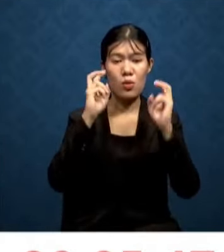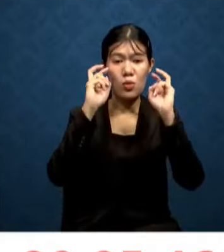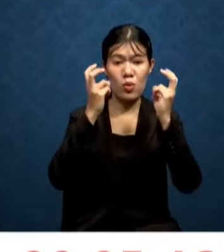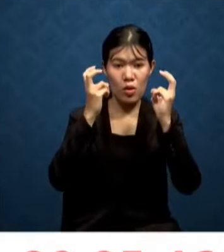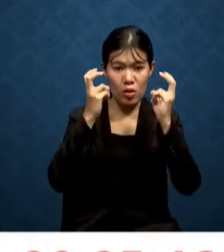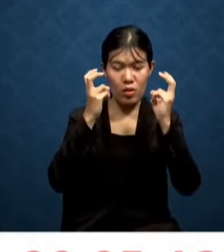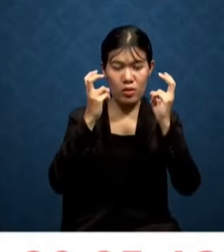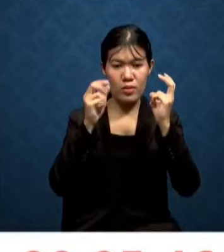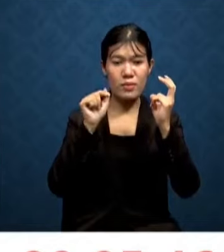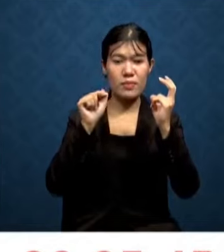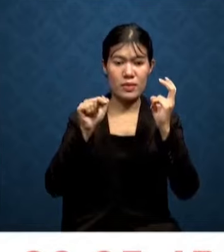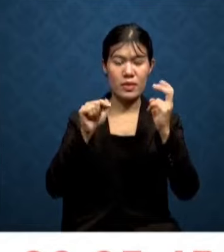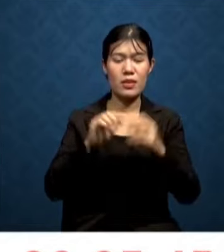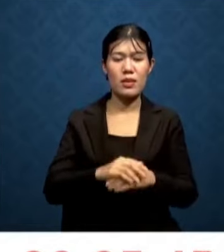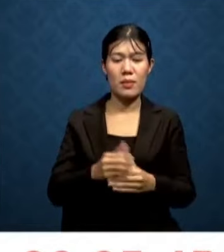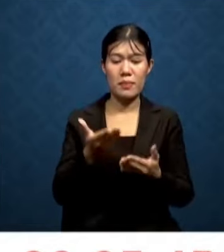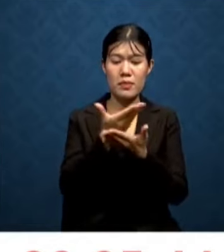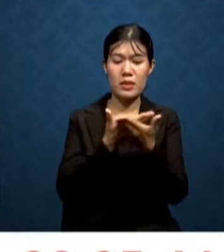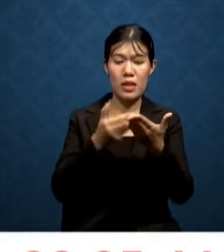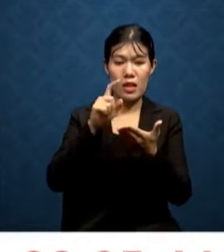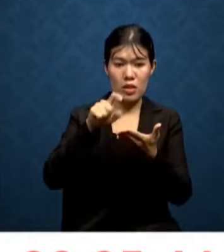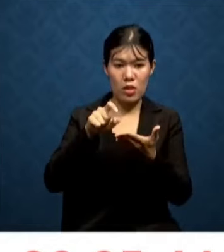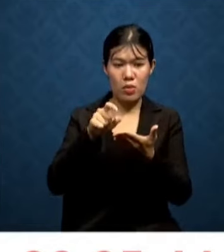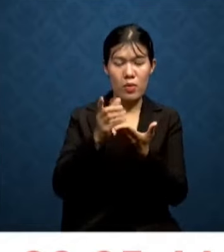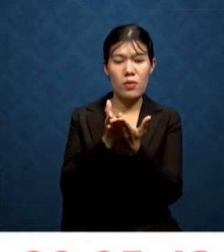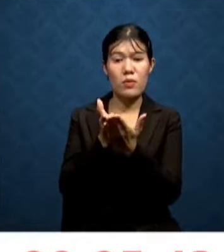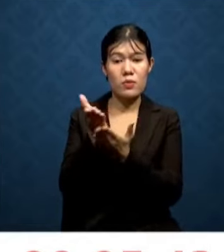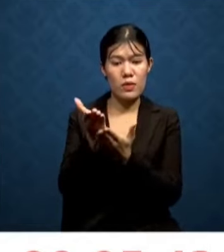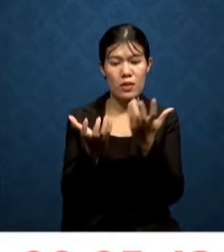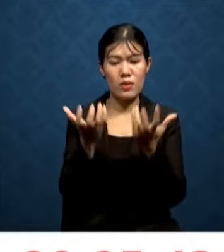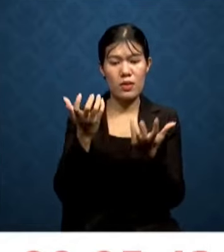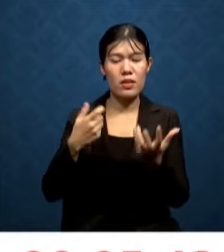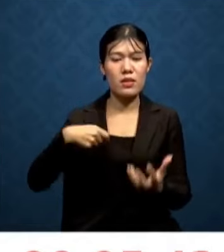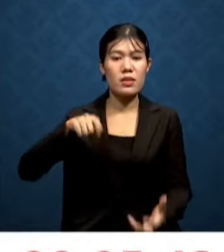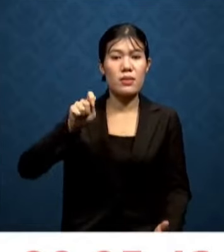เพื่อให้ใครพิจารณาสุดท้ายต้องไปที่ตุลาการศาลว่าจะ